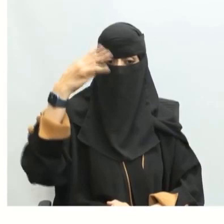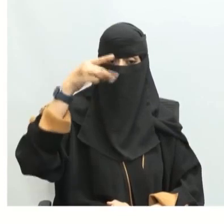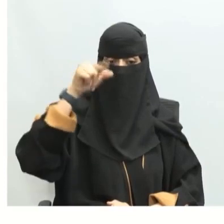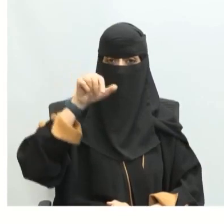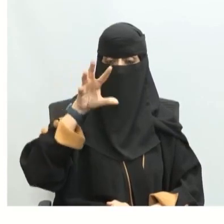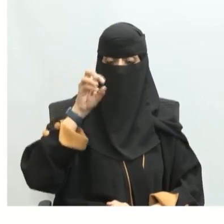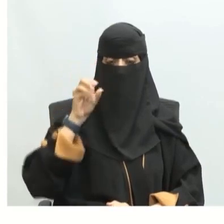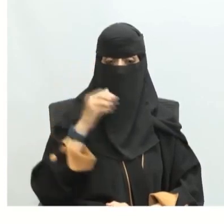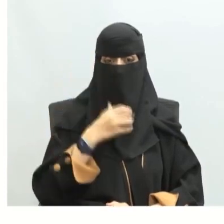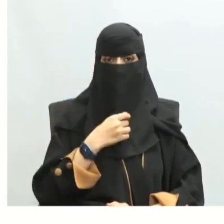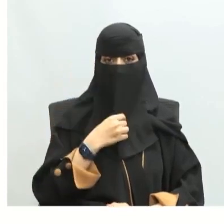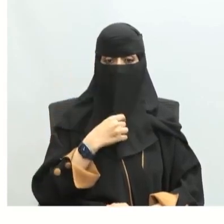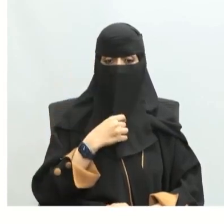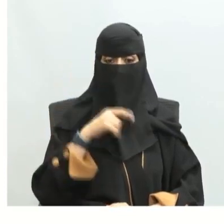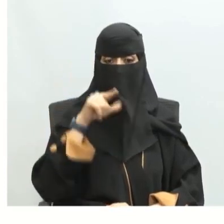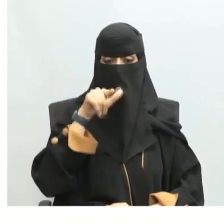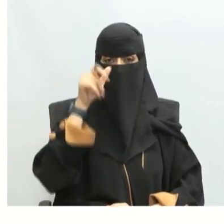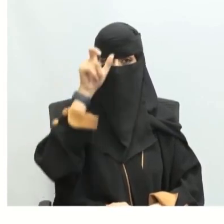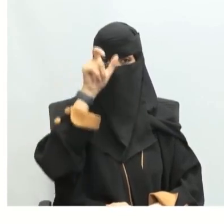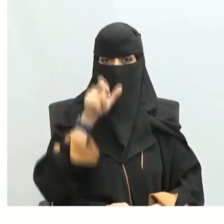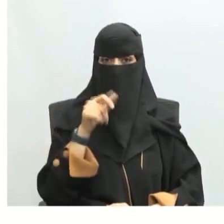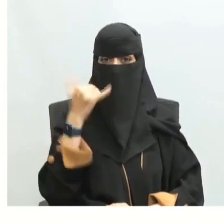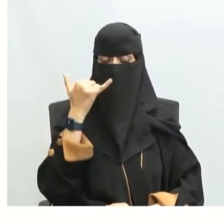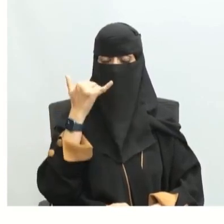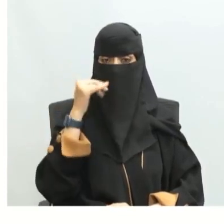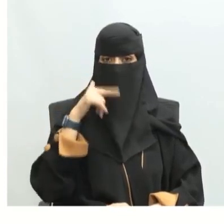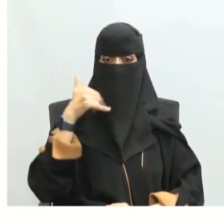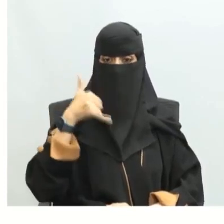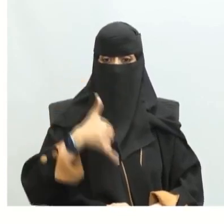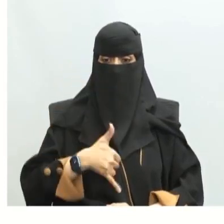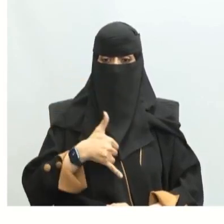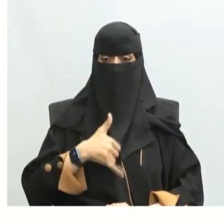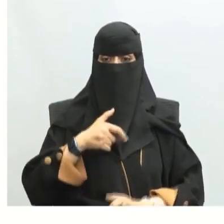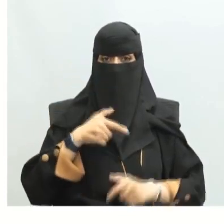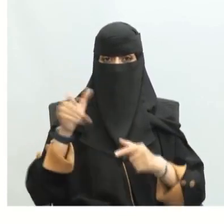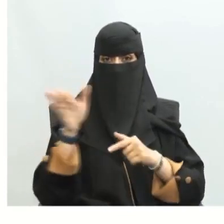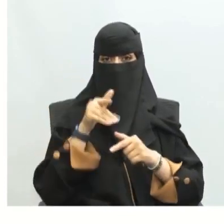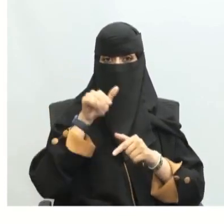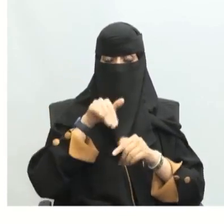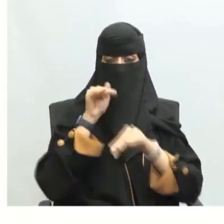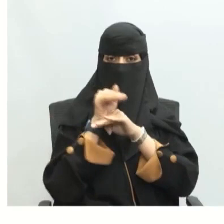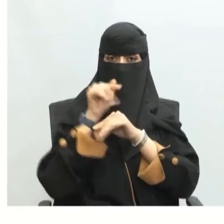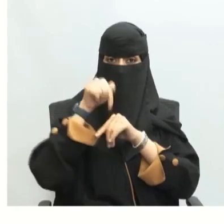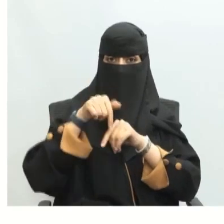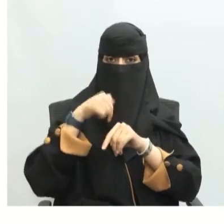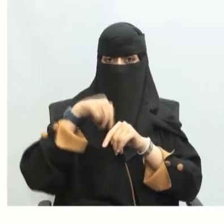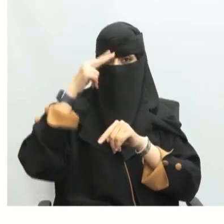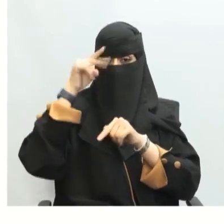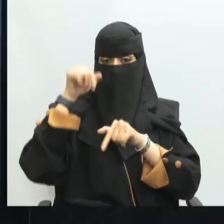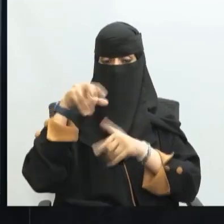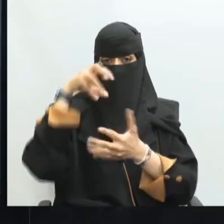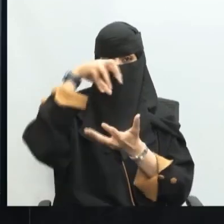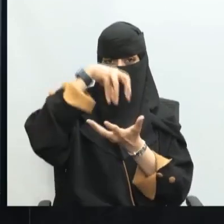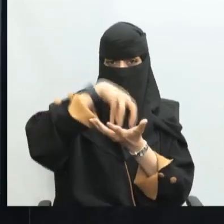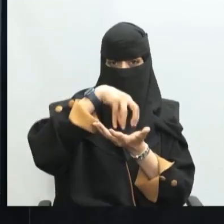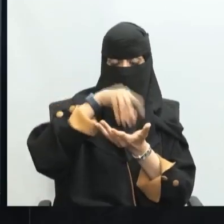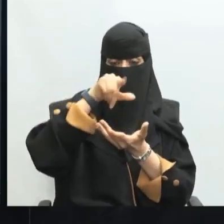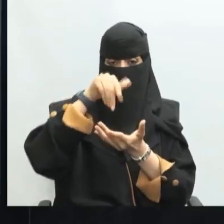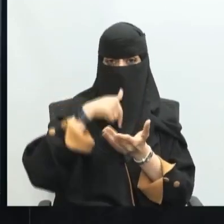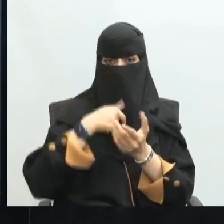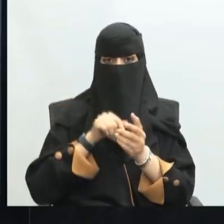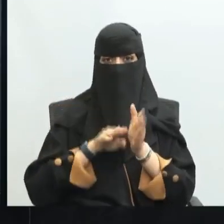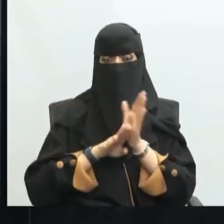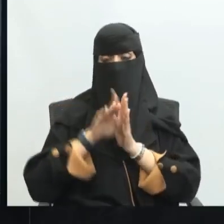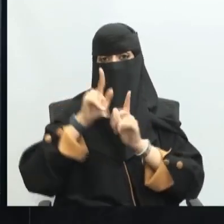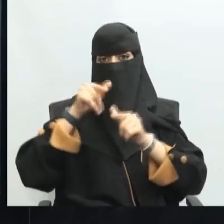هجريا اذا الحوار مركز الملك عبد العزيز الحوار الوطني هو يعزز هذه